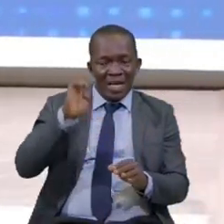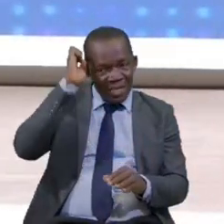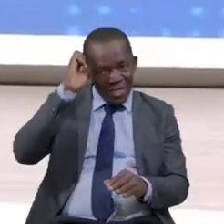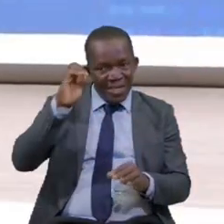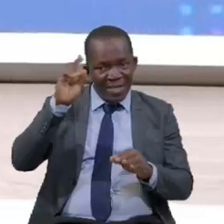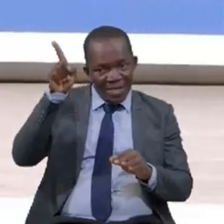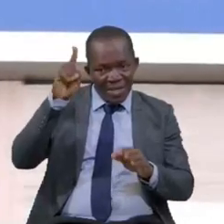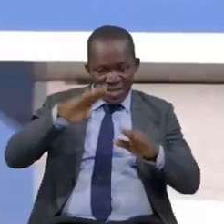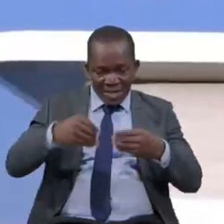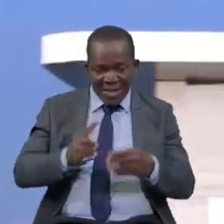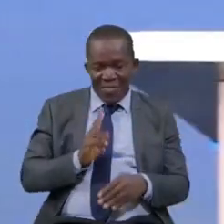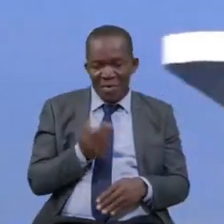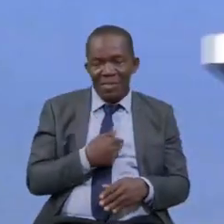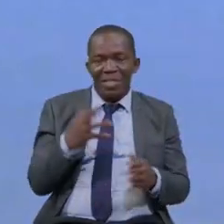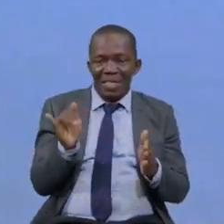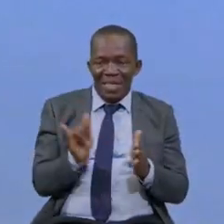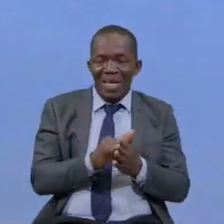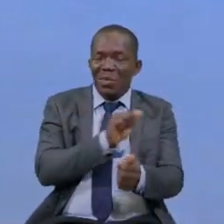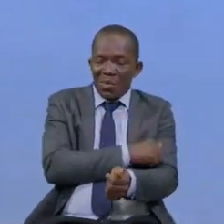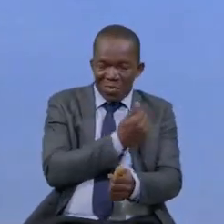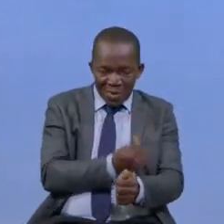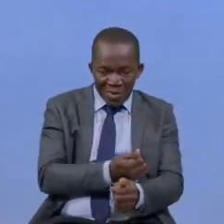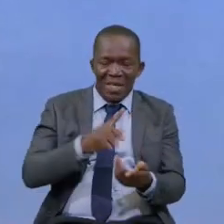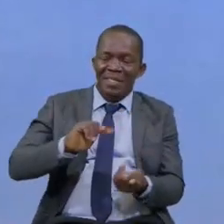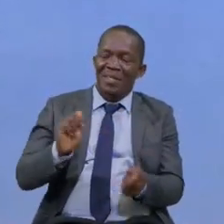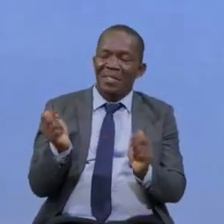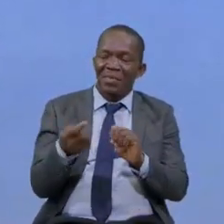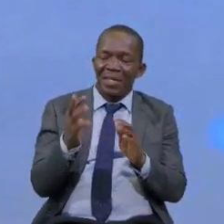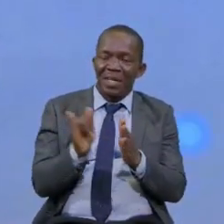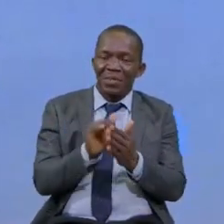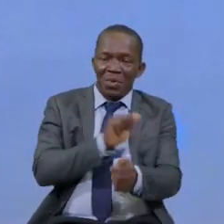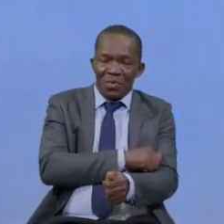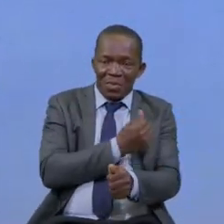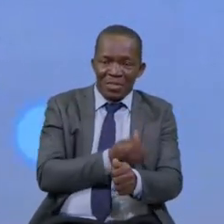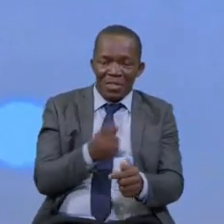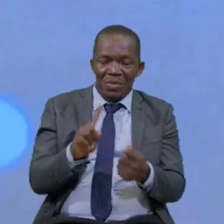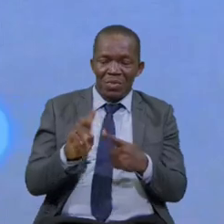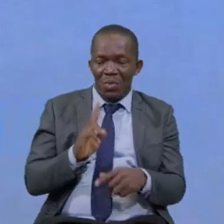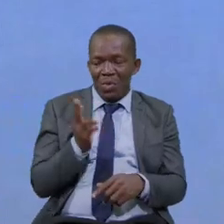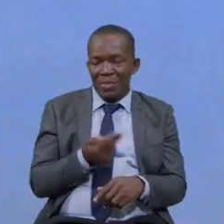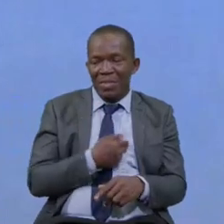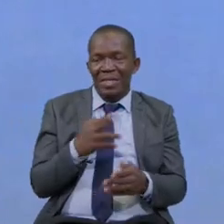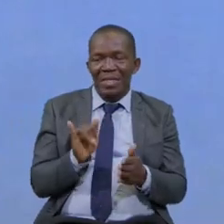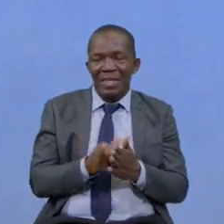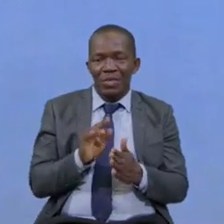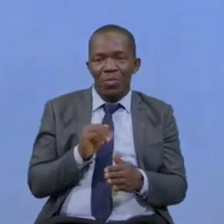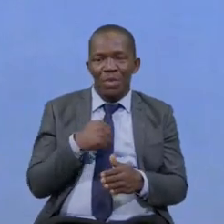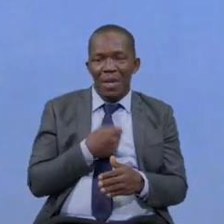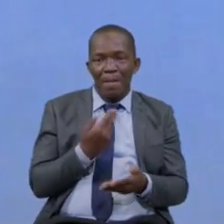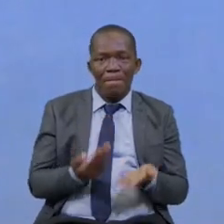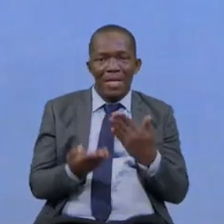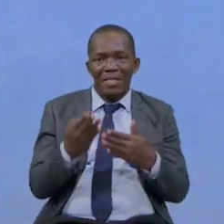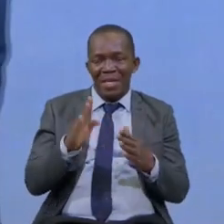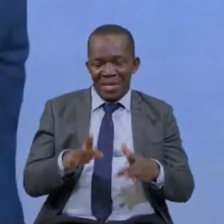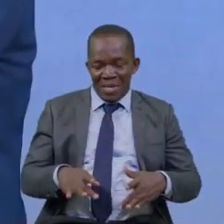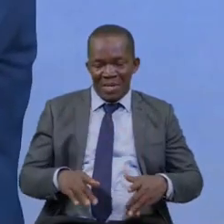à chacun de nous pour que nous puissions vivre et mener la vie victorieuse. Nous puissions mener la vie triomphante. Que